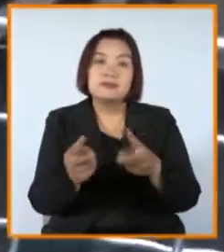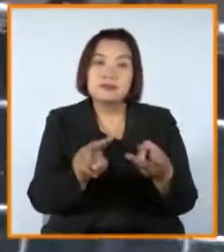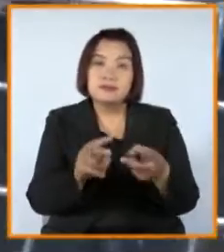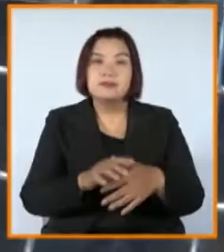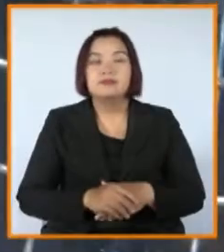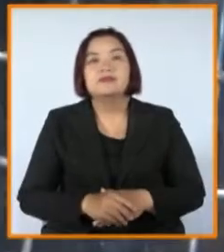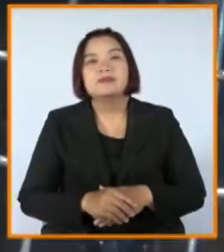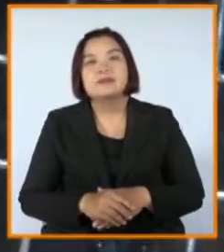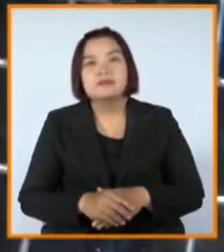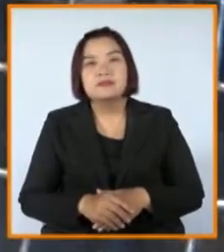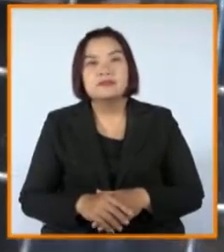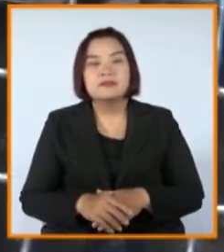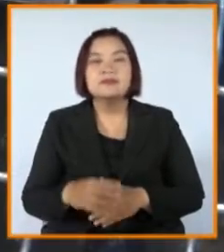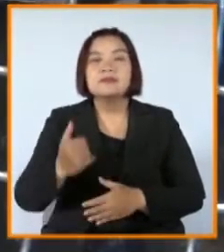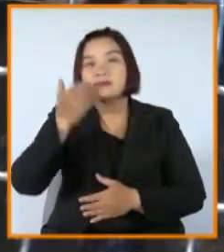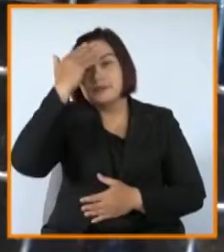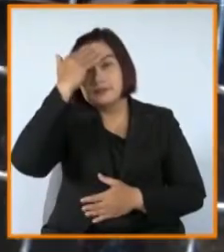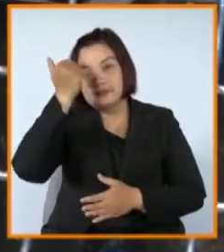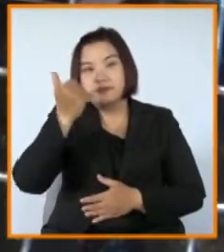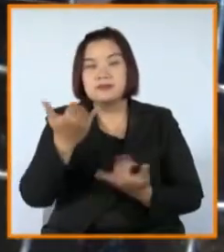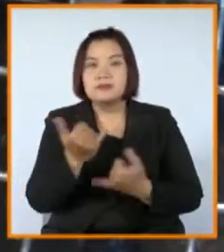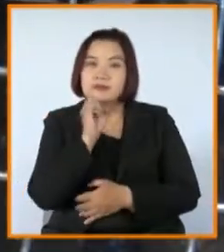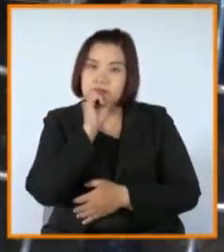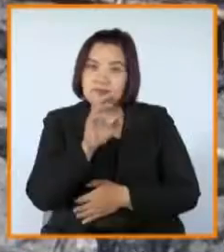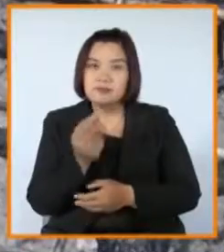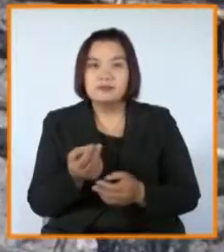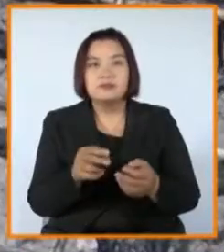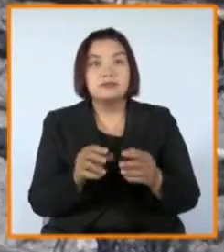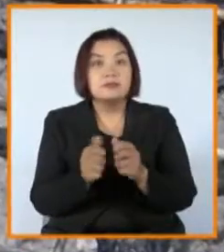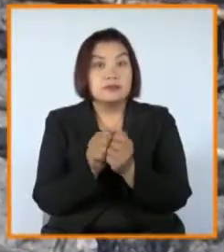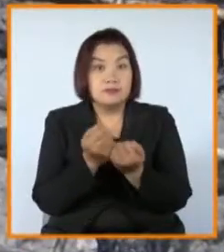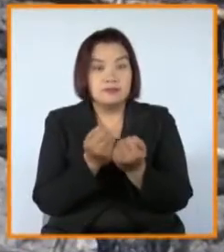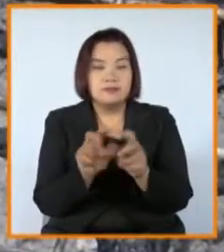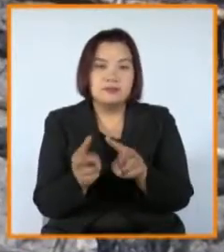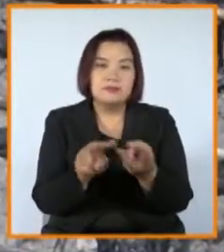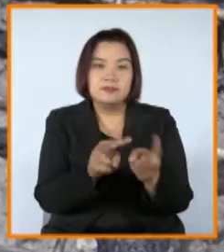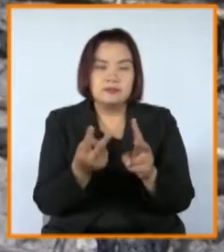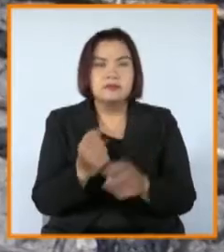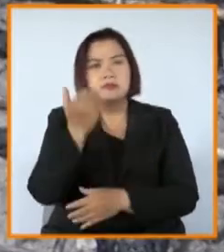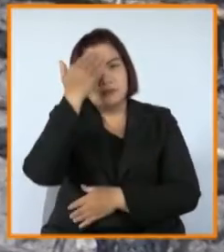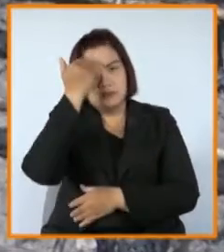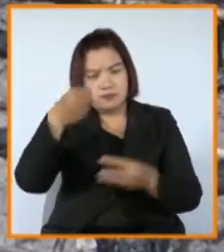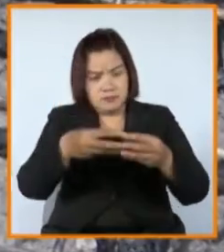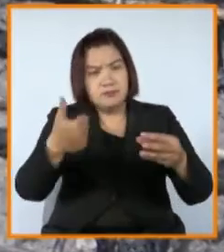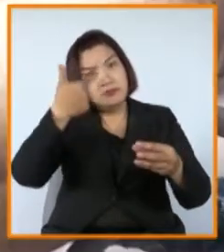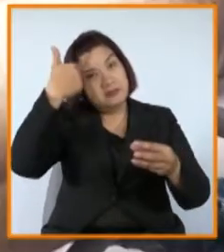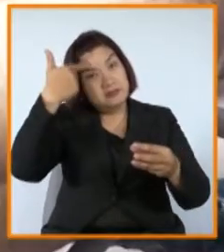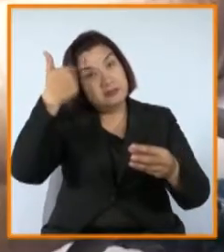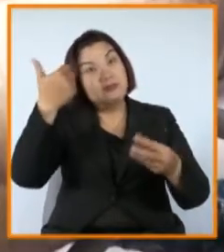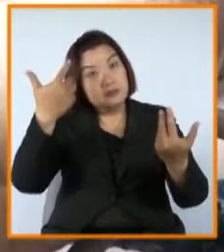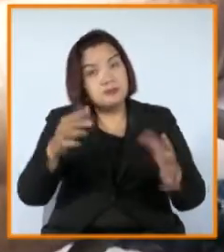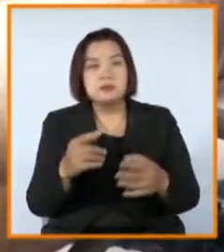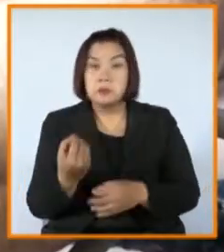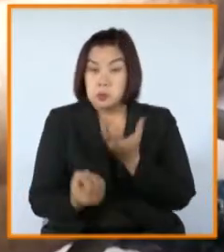าจิตซื่อนะคะลูกมือป้าแตนนะคะบอกว่าหอยหอมจะหอมจริงๆต้องย่างที่เตาถ่านค่ะแล้วก็จะต้องย่างด้วยไฟอ่อนๆนะ